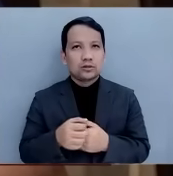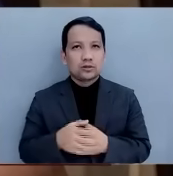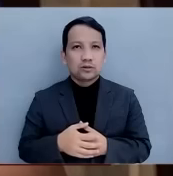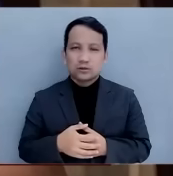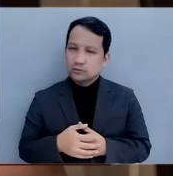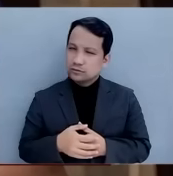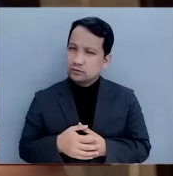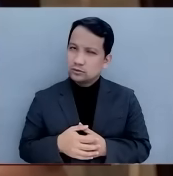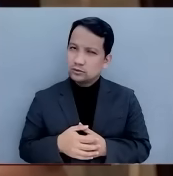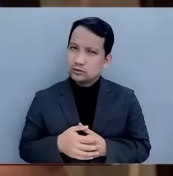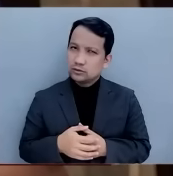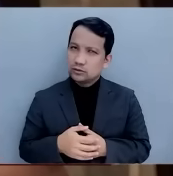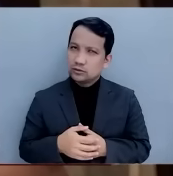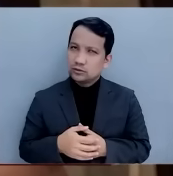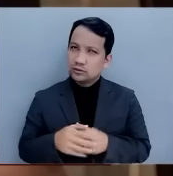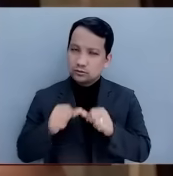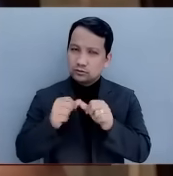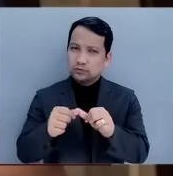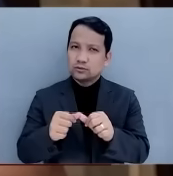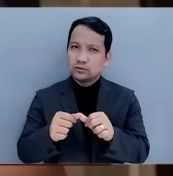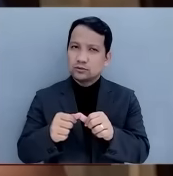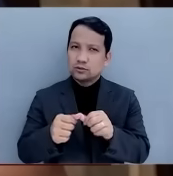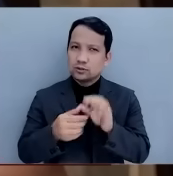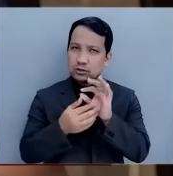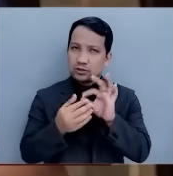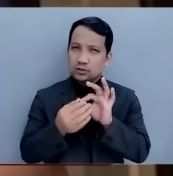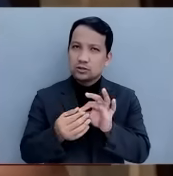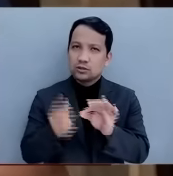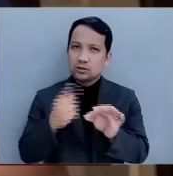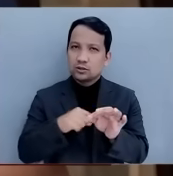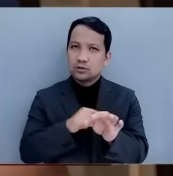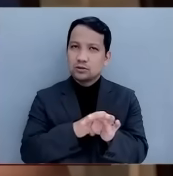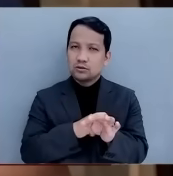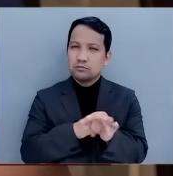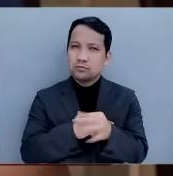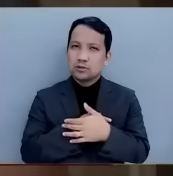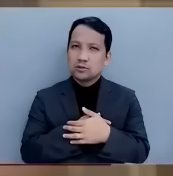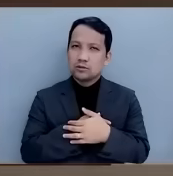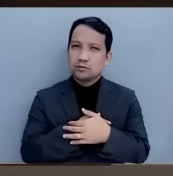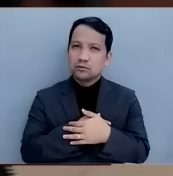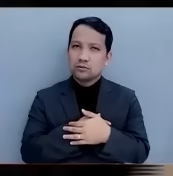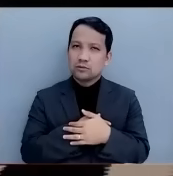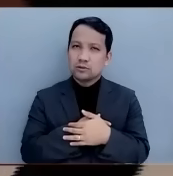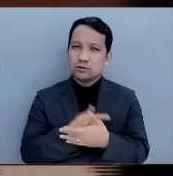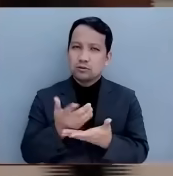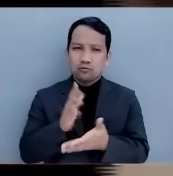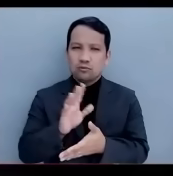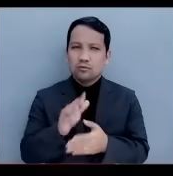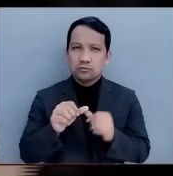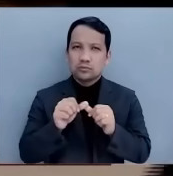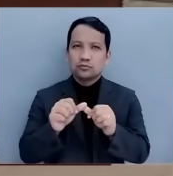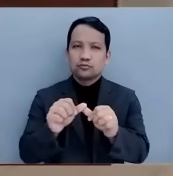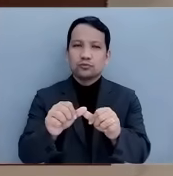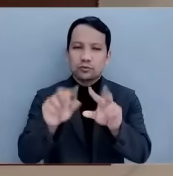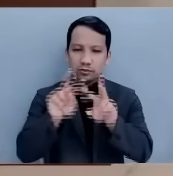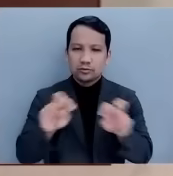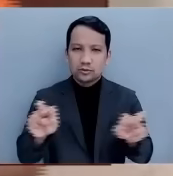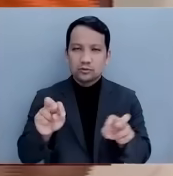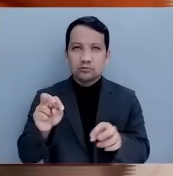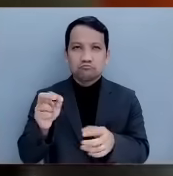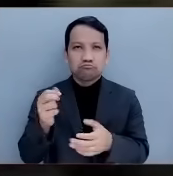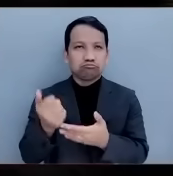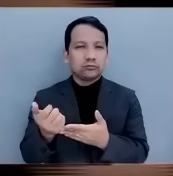that will continue with the case even with these witnesses na nag-back out. Sa investigasyon ng